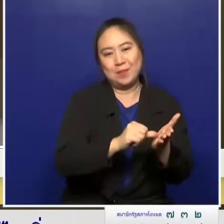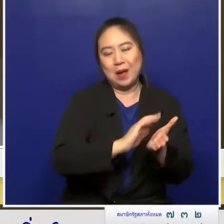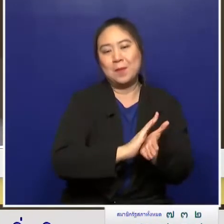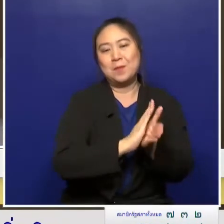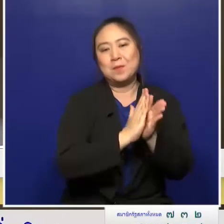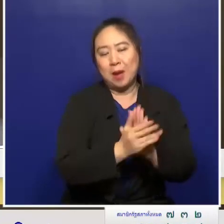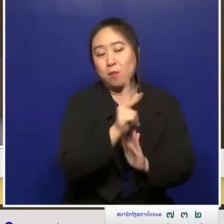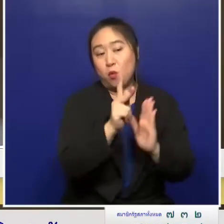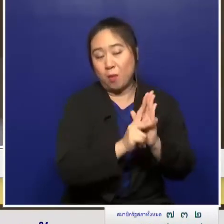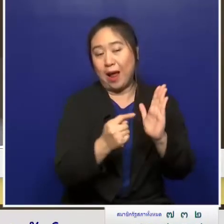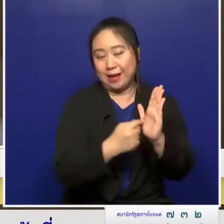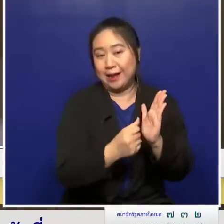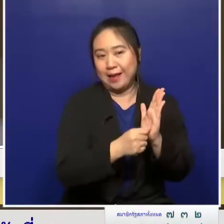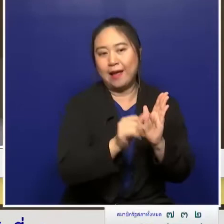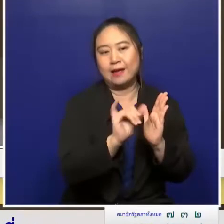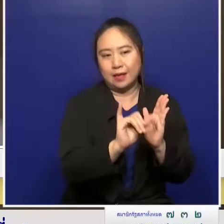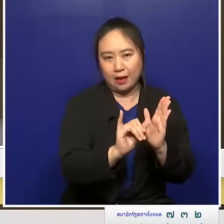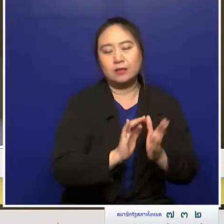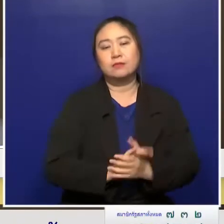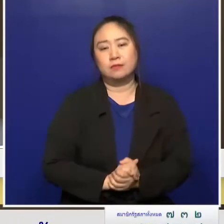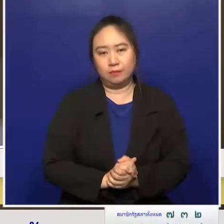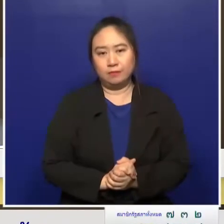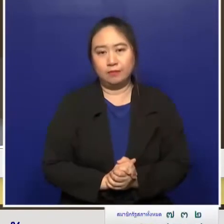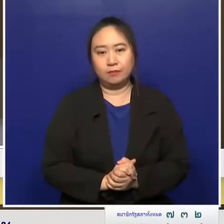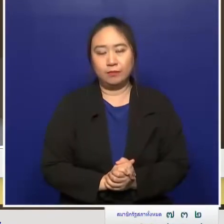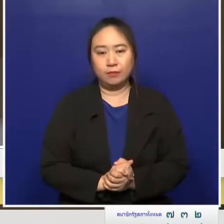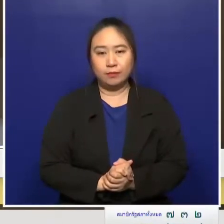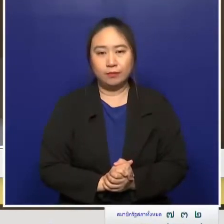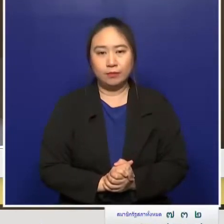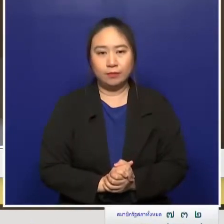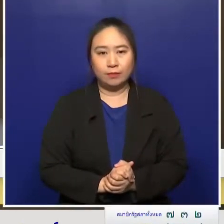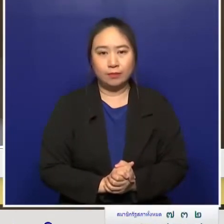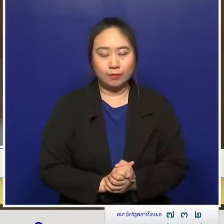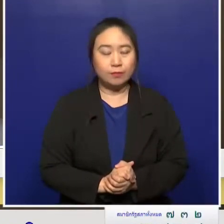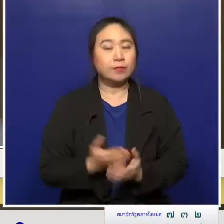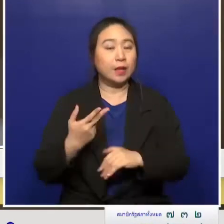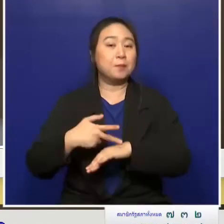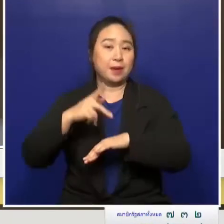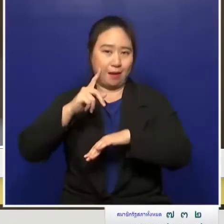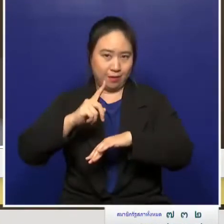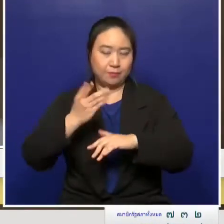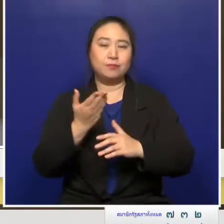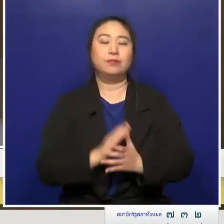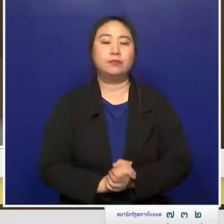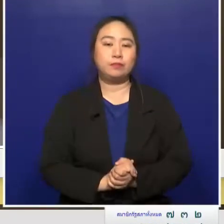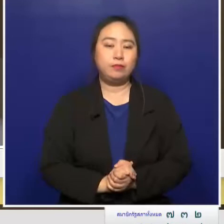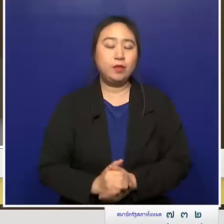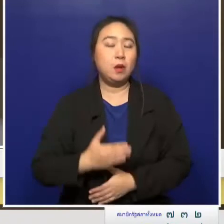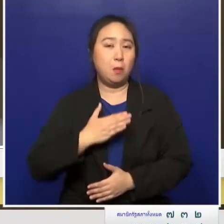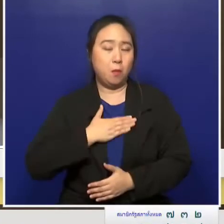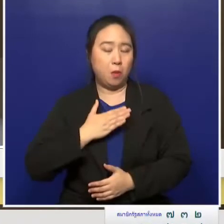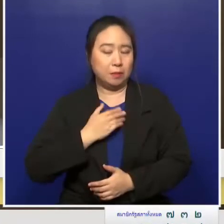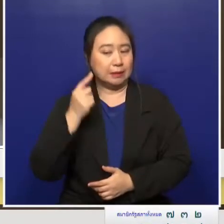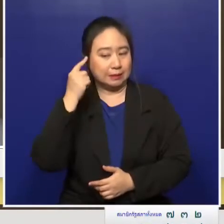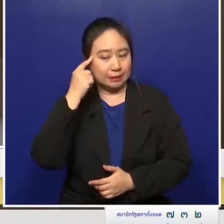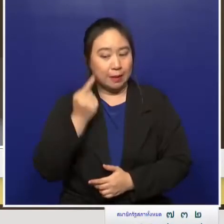แก้กฎหมายให้เหมาะสมกับกาลสมัยท่านประธานที่เคารพครับกระผมเห็นว่าประชา